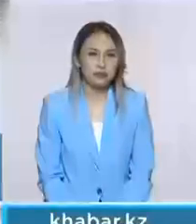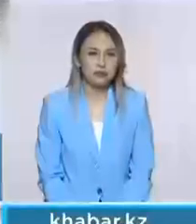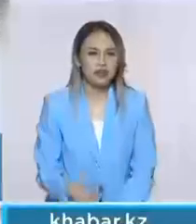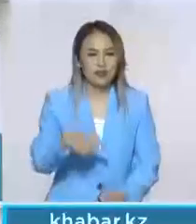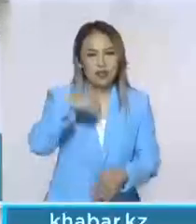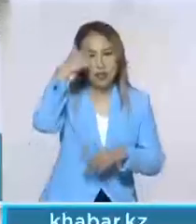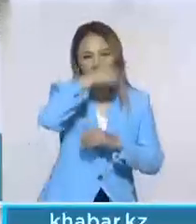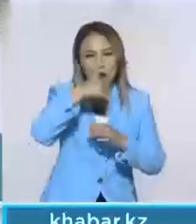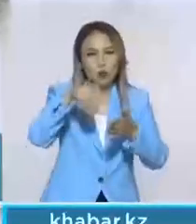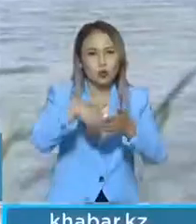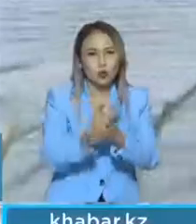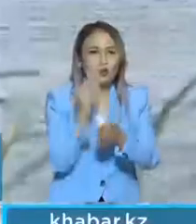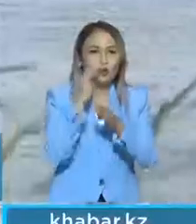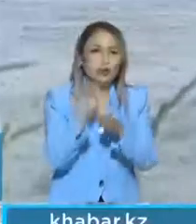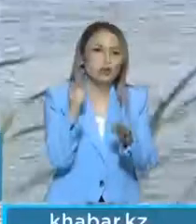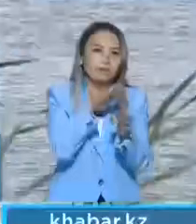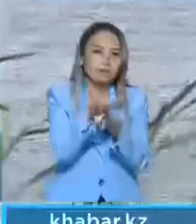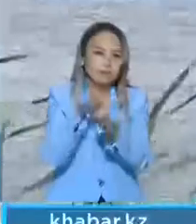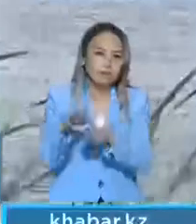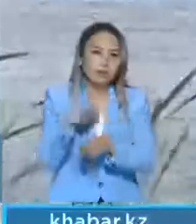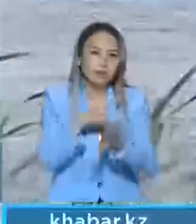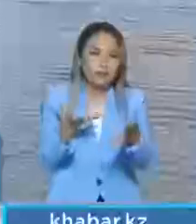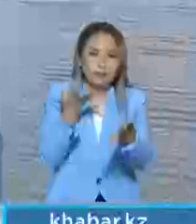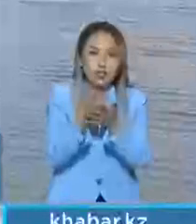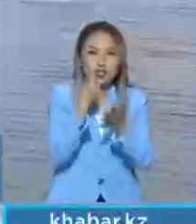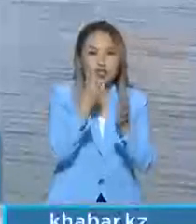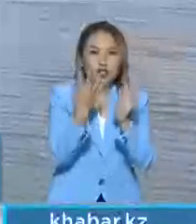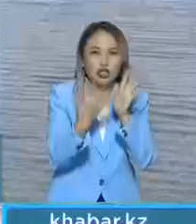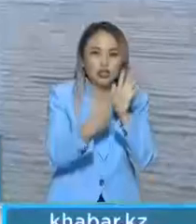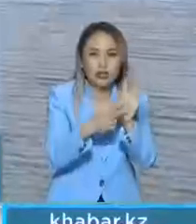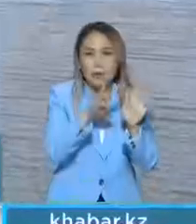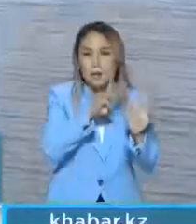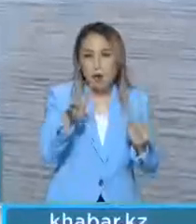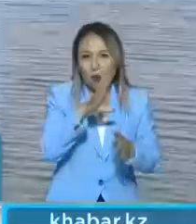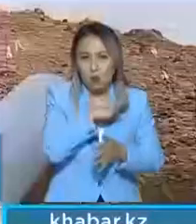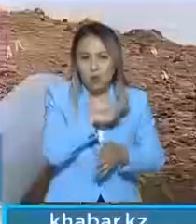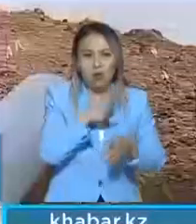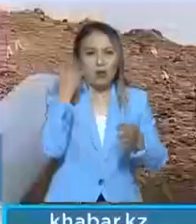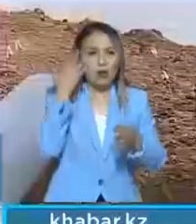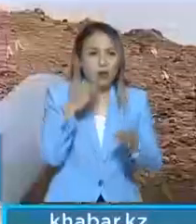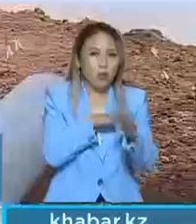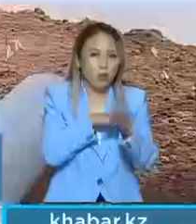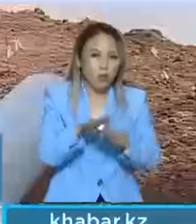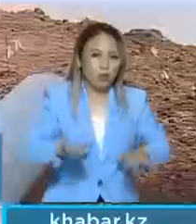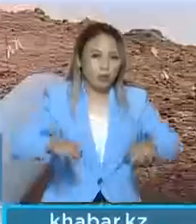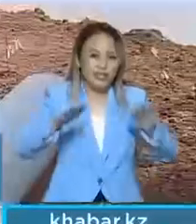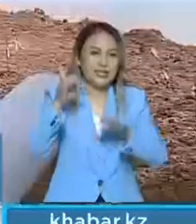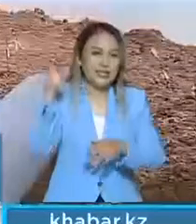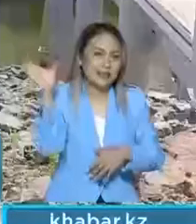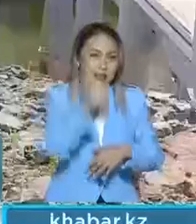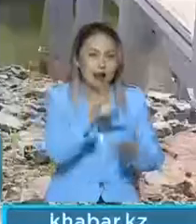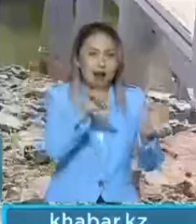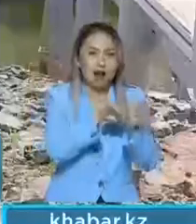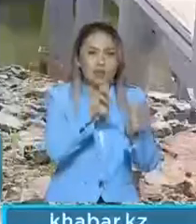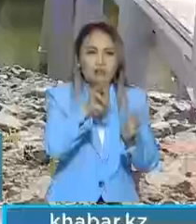Биыл құбырларын жаңартып, қосымша арна қазуға бюджеттен 147 миллион теңге қаржы бөлінді. Бөгет толған жағдайда секундына 6 текше метр